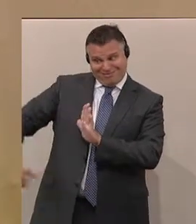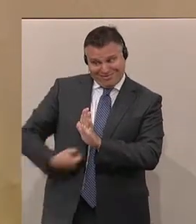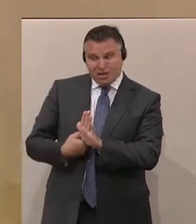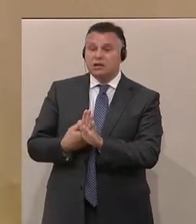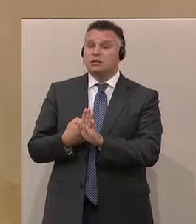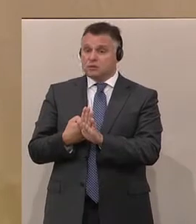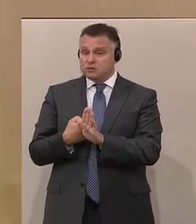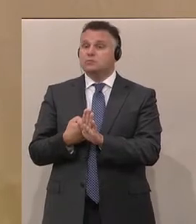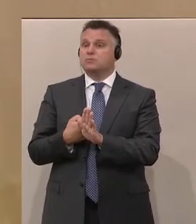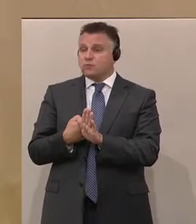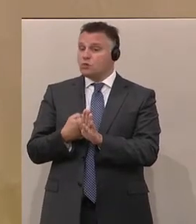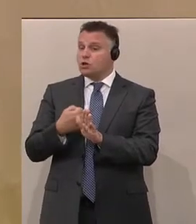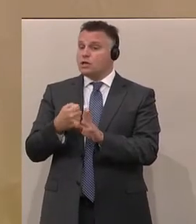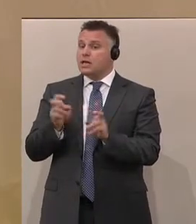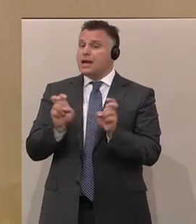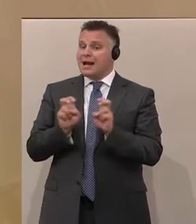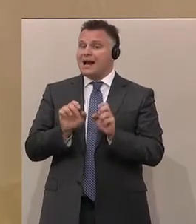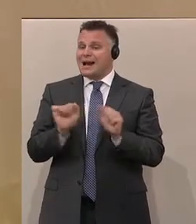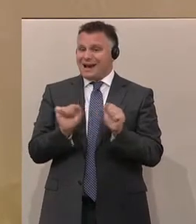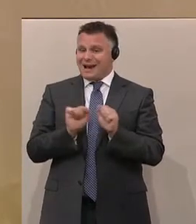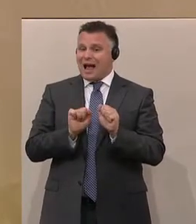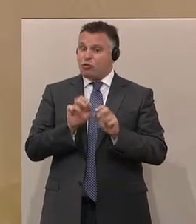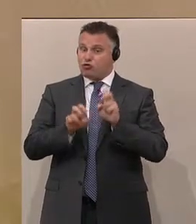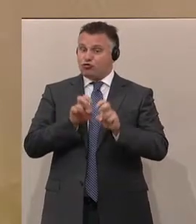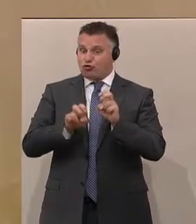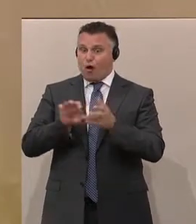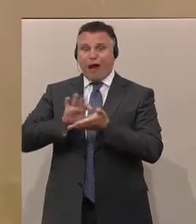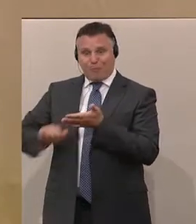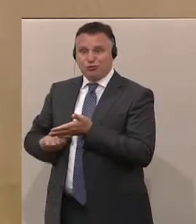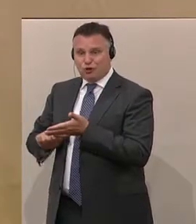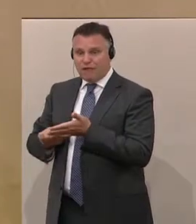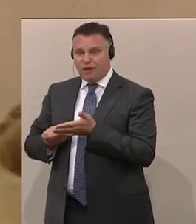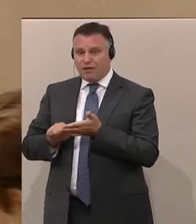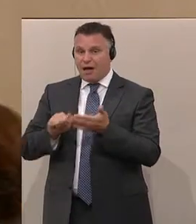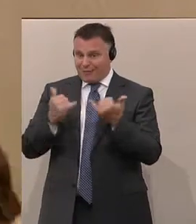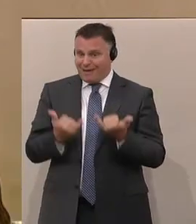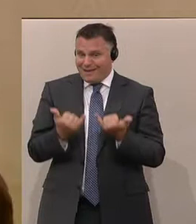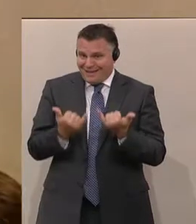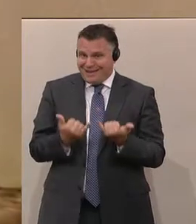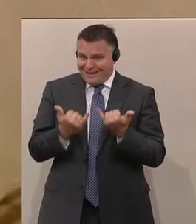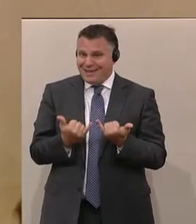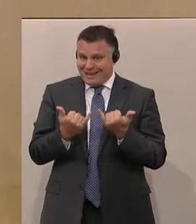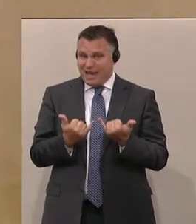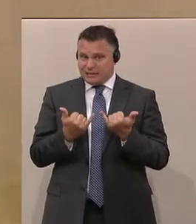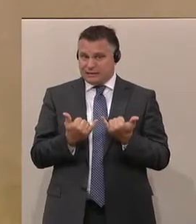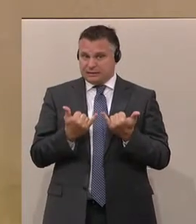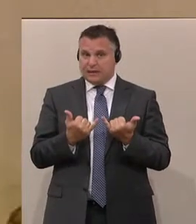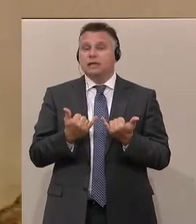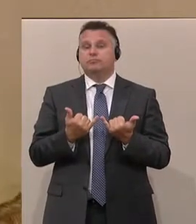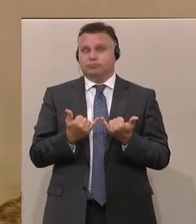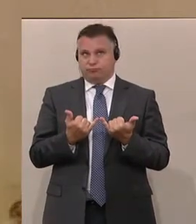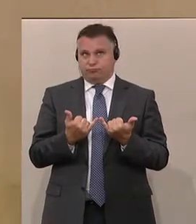wieder zurückgeben wollen, indem Sie die kalte Progression einfach abschaffen, aber jetzt natürlich dankenswerterweise,